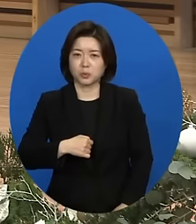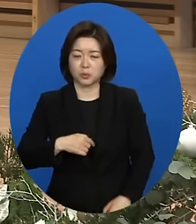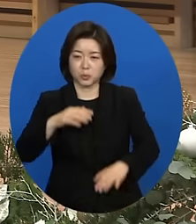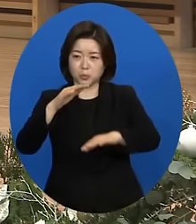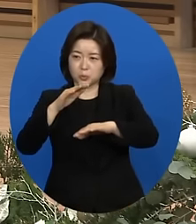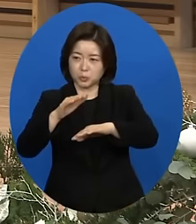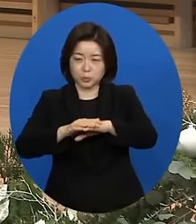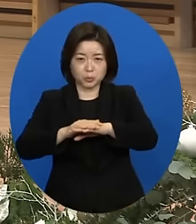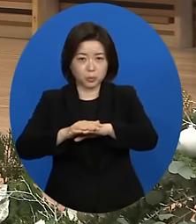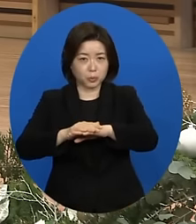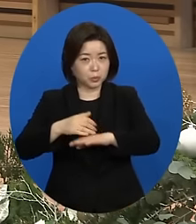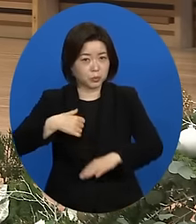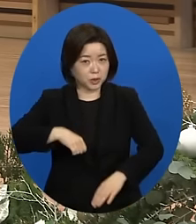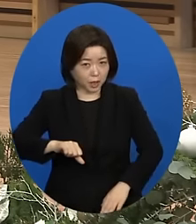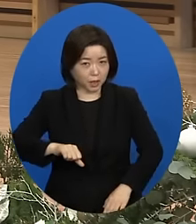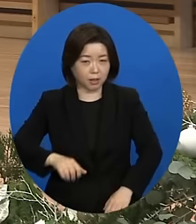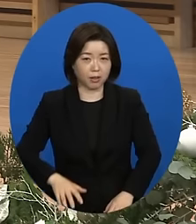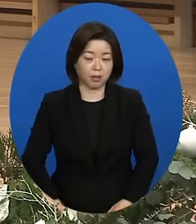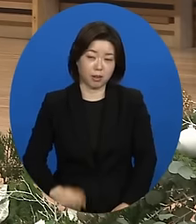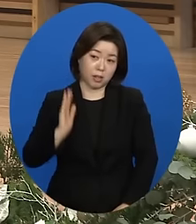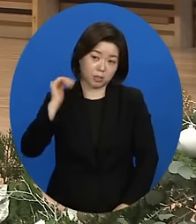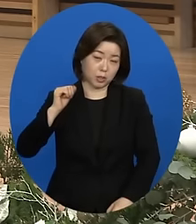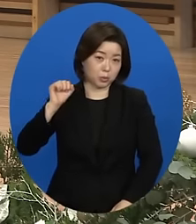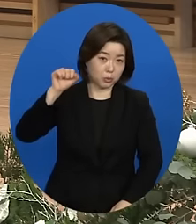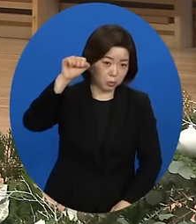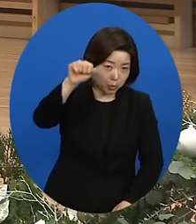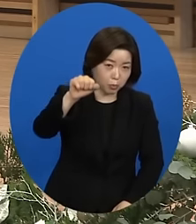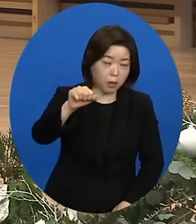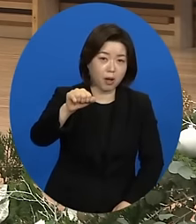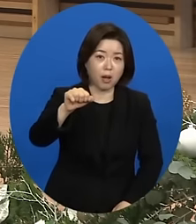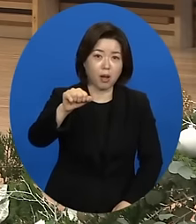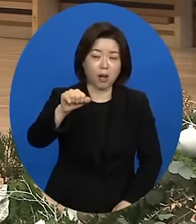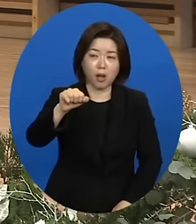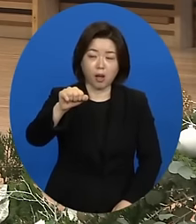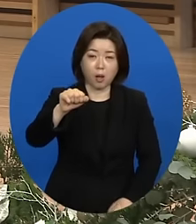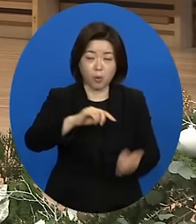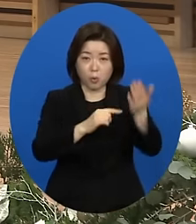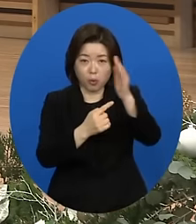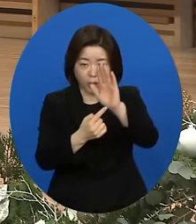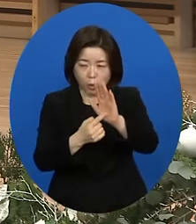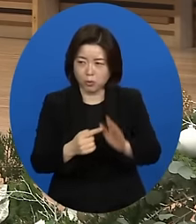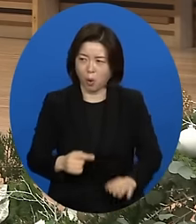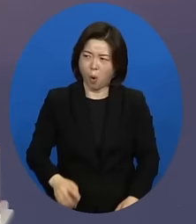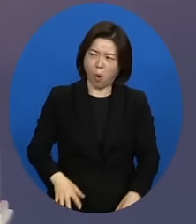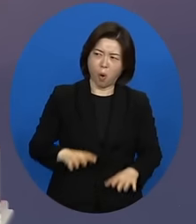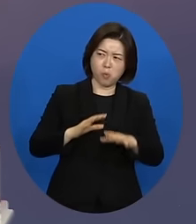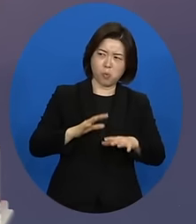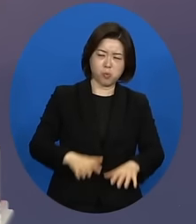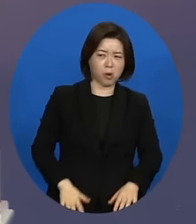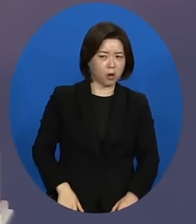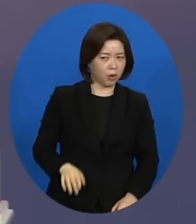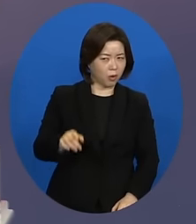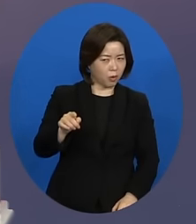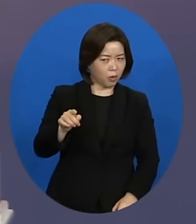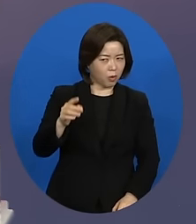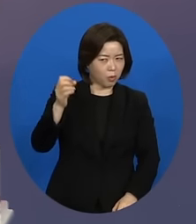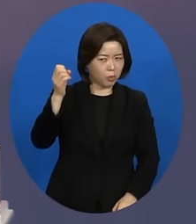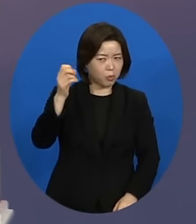손자인가요? 대통령 출마하겠다고 나오는 게 불안해. 저게 또?